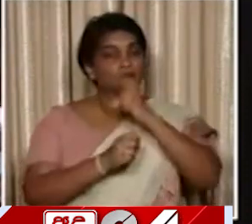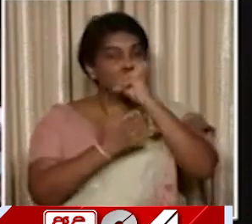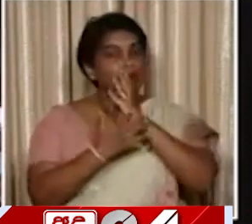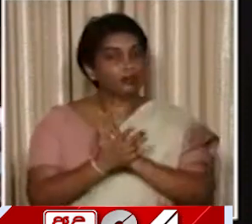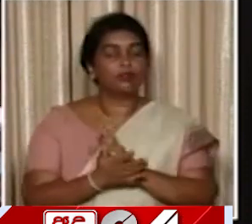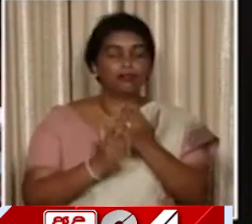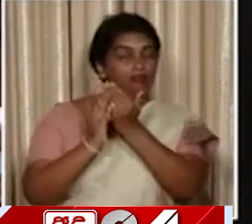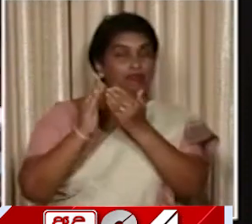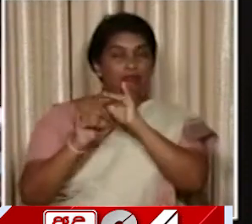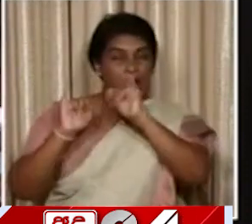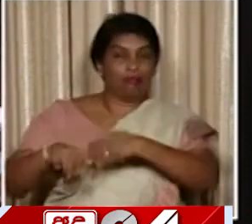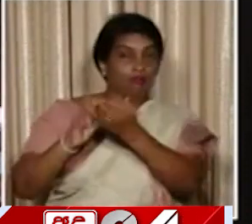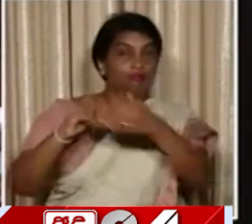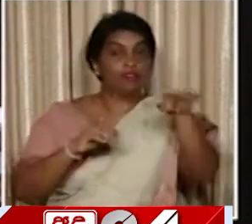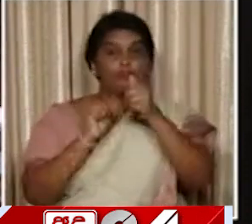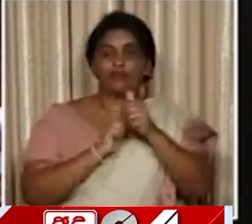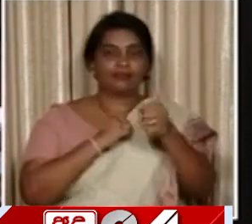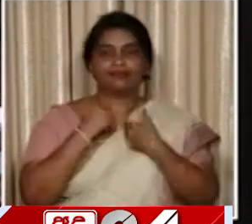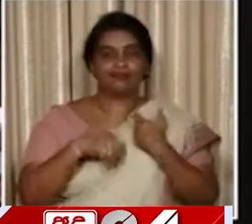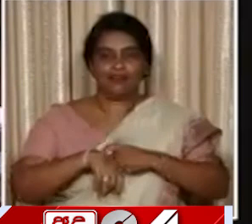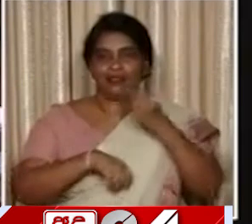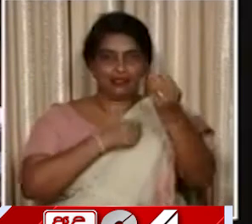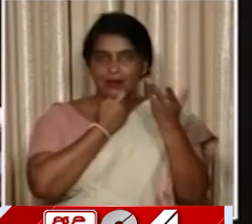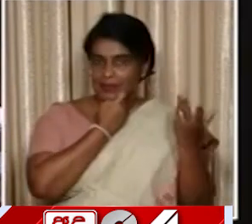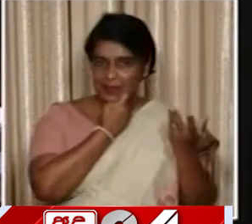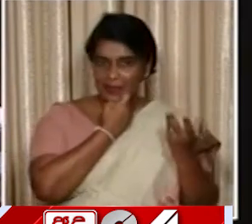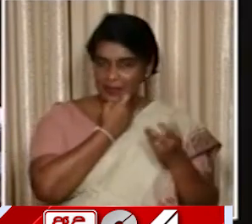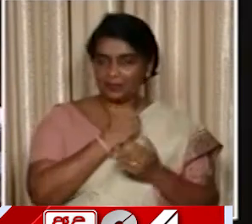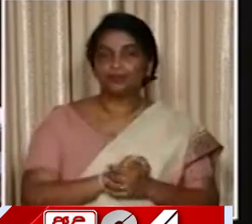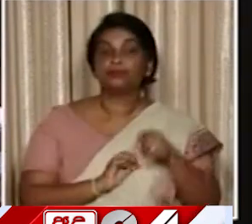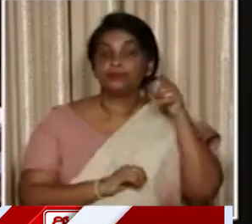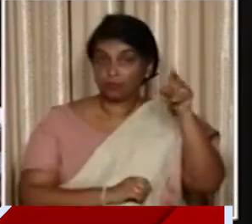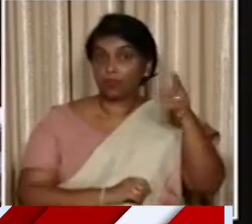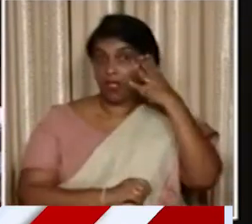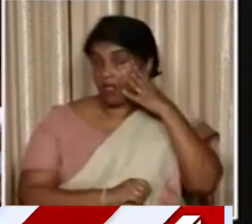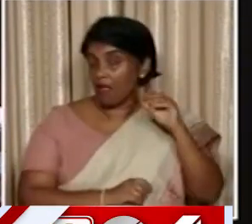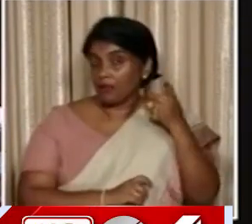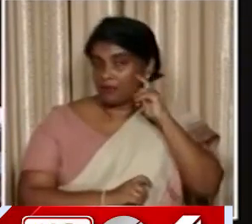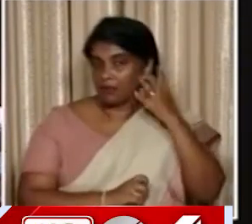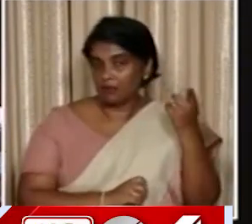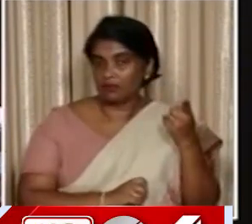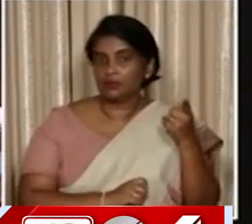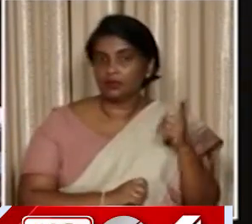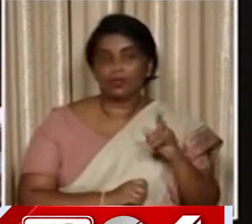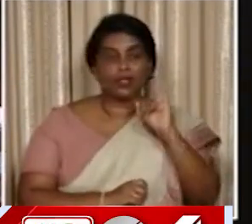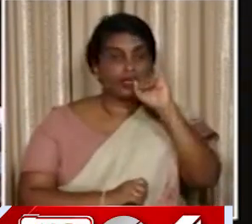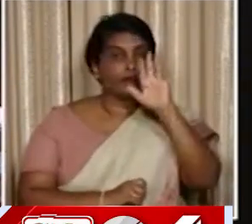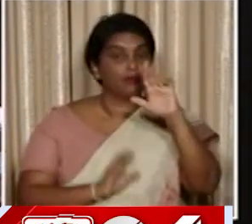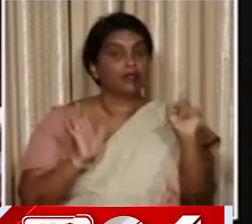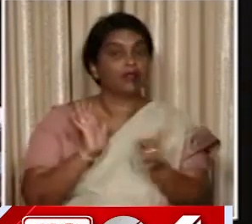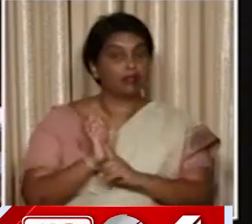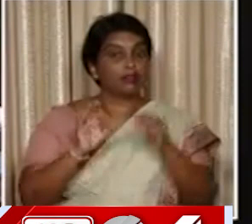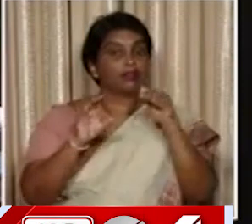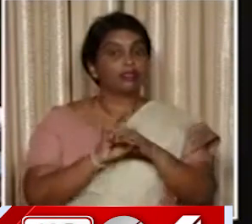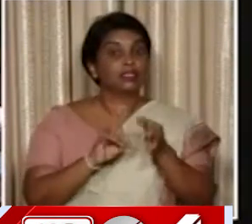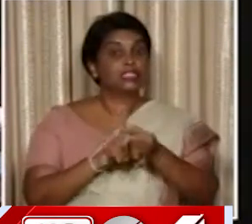orang udingi helat ya neta. Khati itu karna orang eva ti de dende bay. Egalon tambah tak ada dana ni. Hatan nama lakshya kim patunu